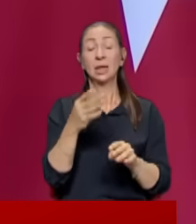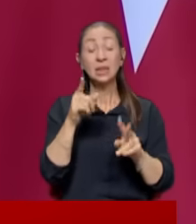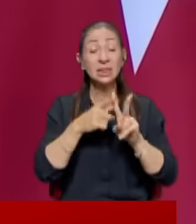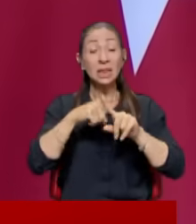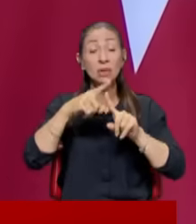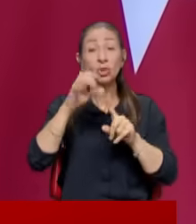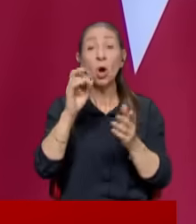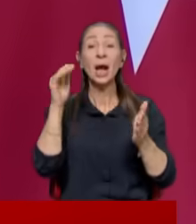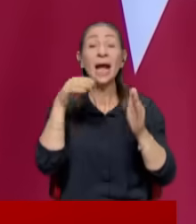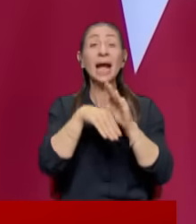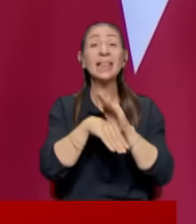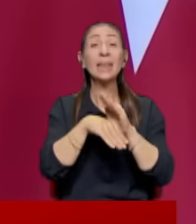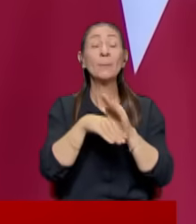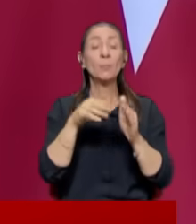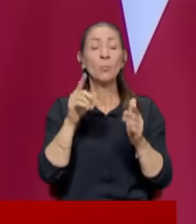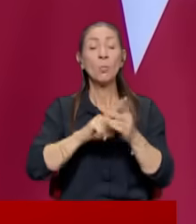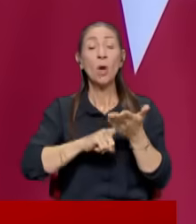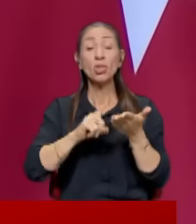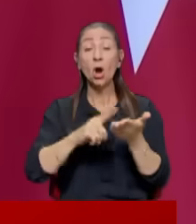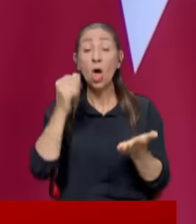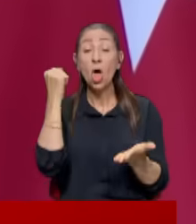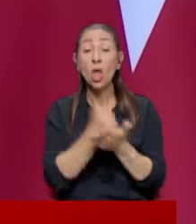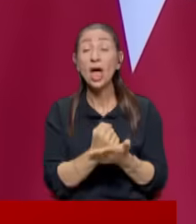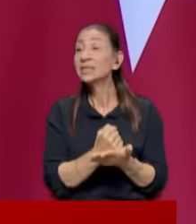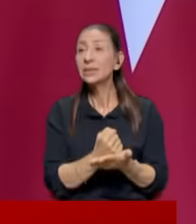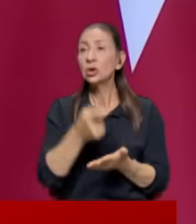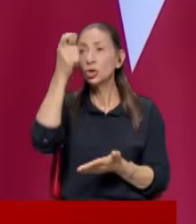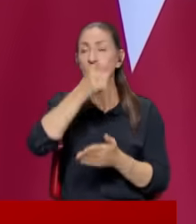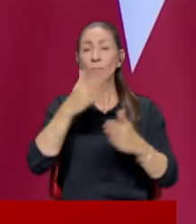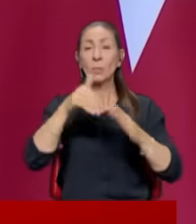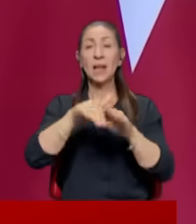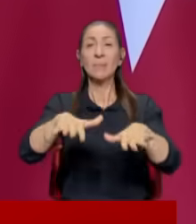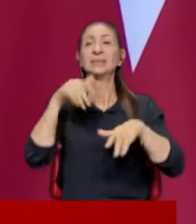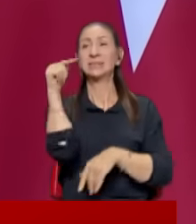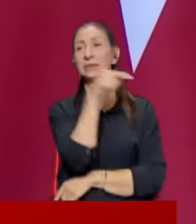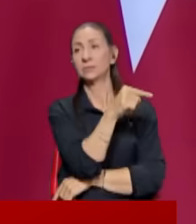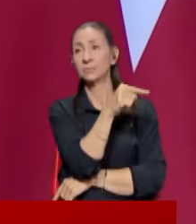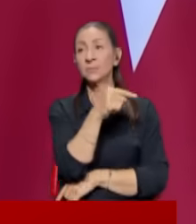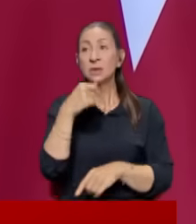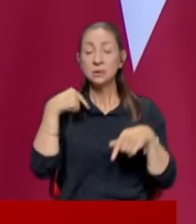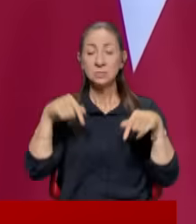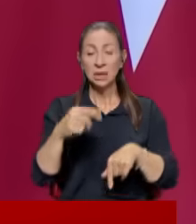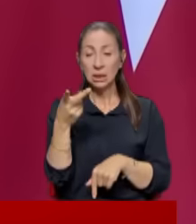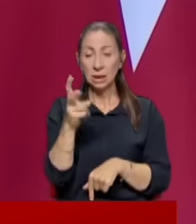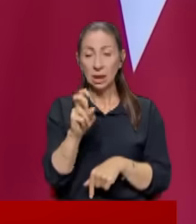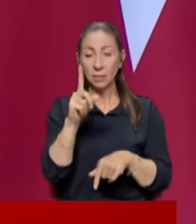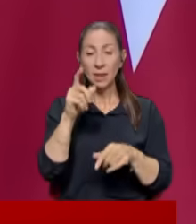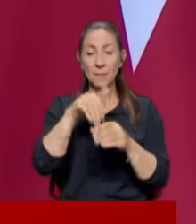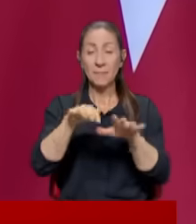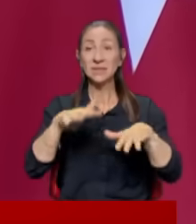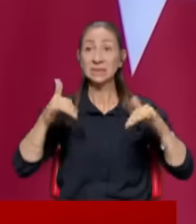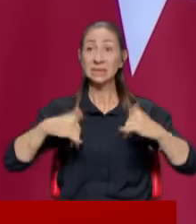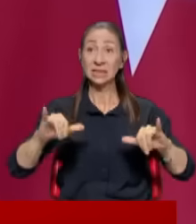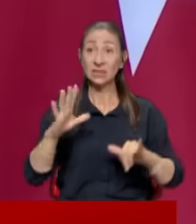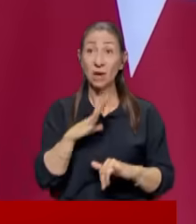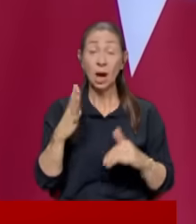NATO'ya katılım protokollerini onaylayacak merci Türkiye Büyük Millet Meclisi'dir. Şimdi bizim 2 aylık bir meclis tatili